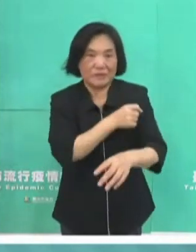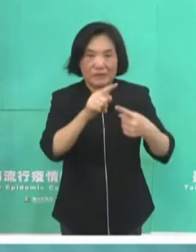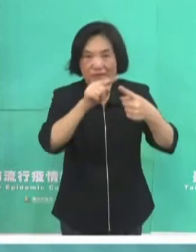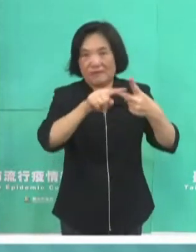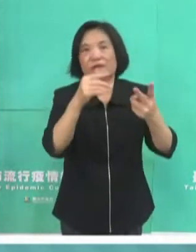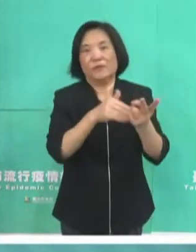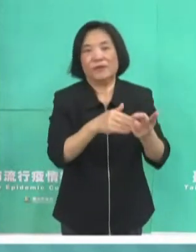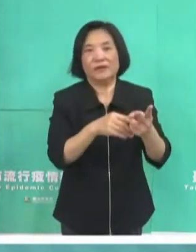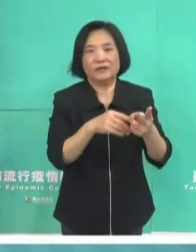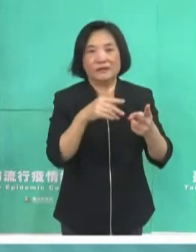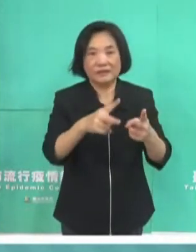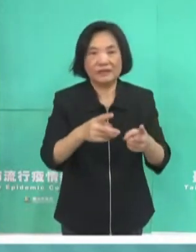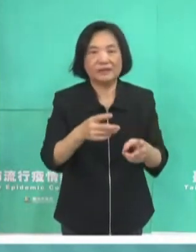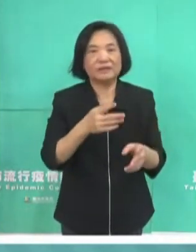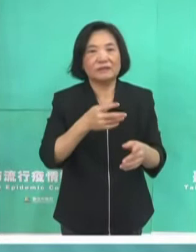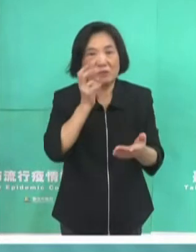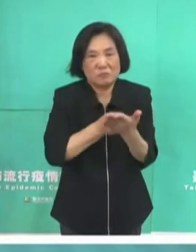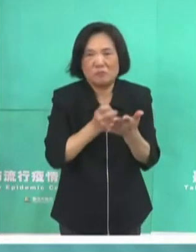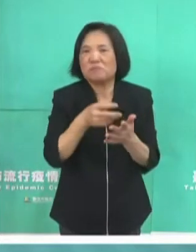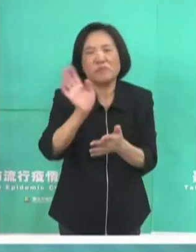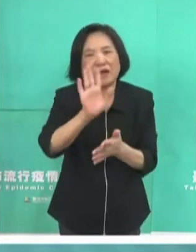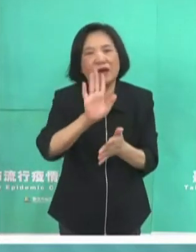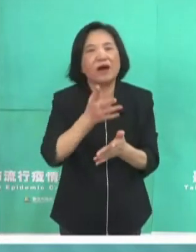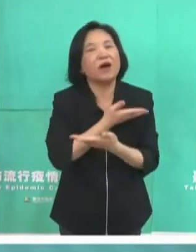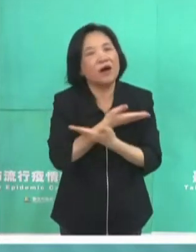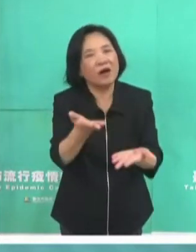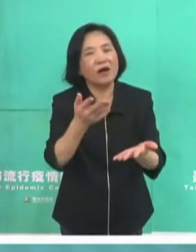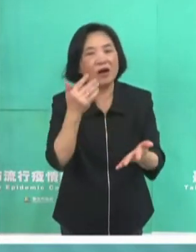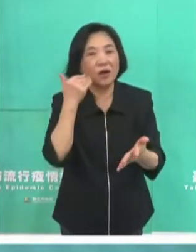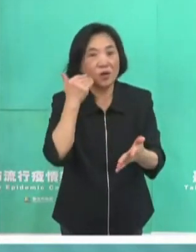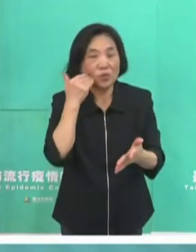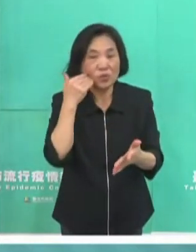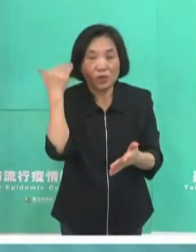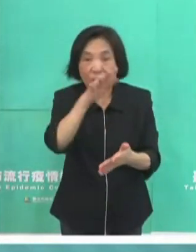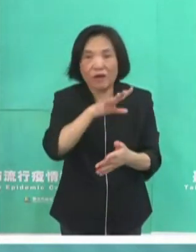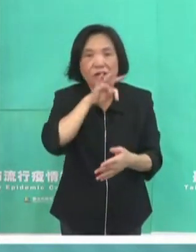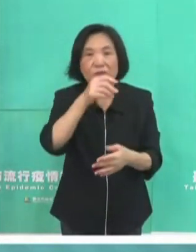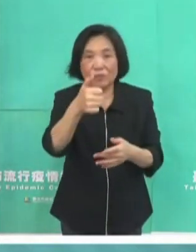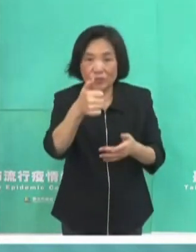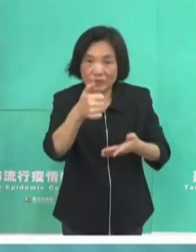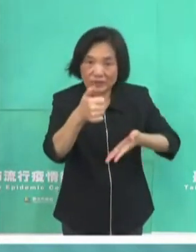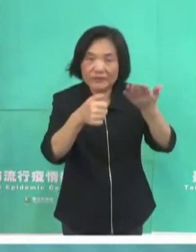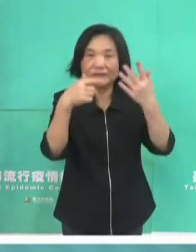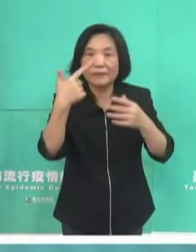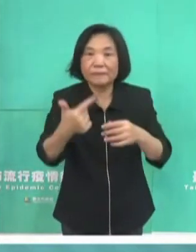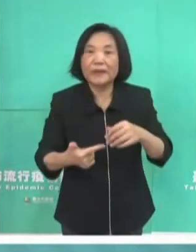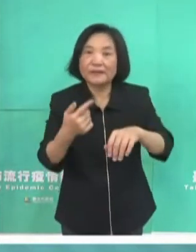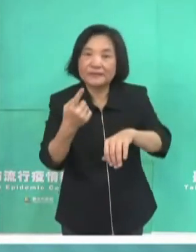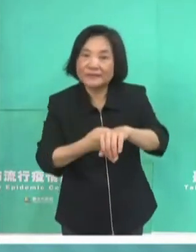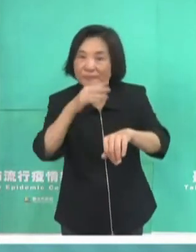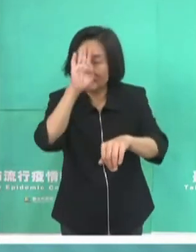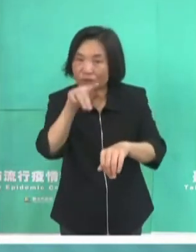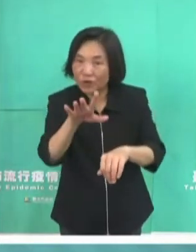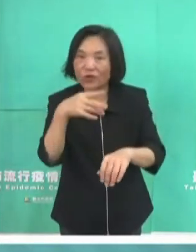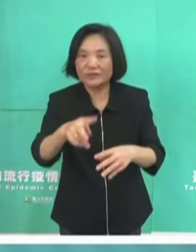剂，然后放宽管制，那如果有必要的50岁和慢性病人再多打一剂，就这样。